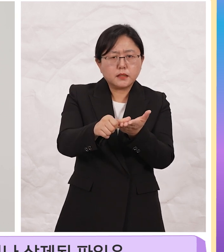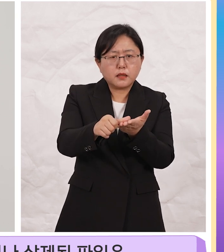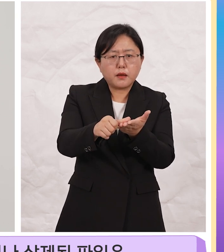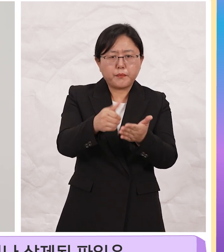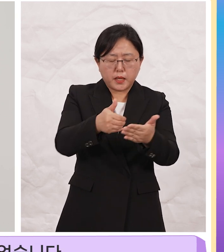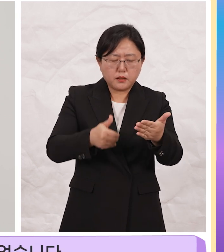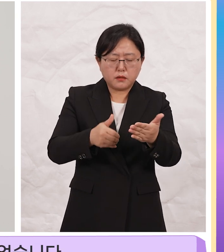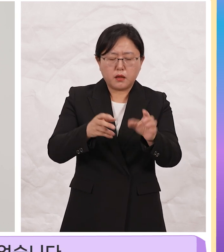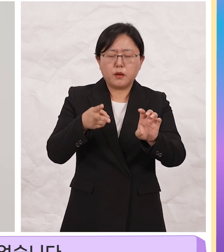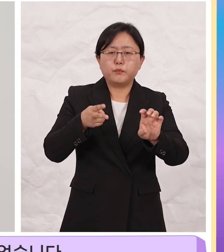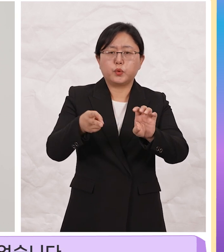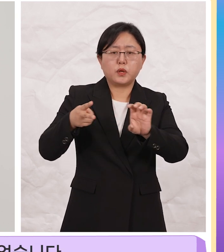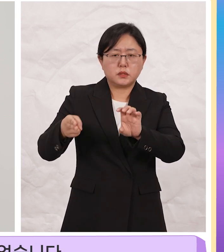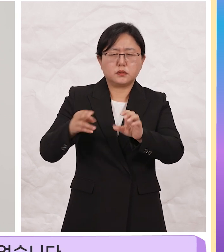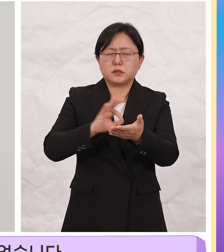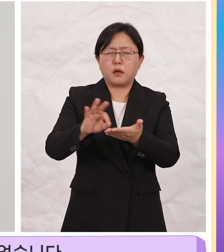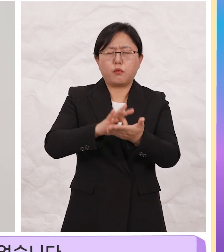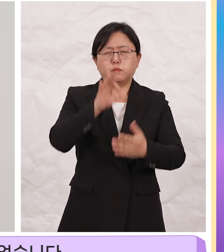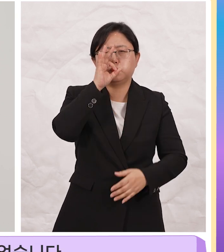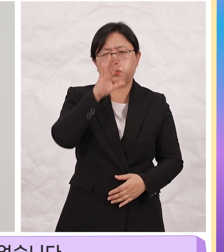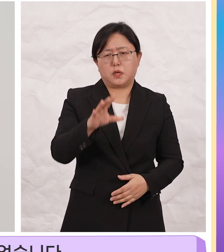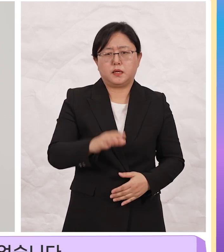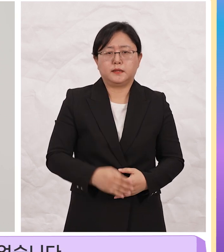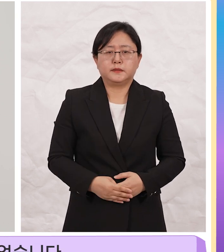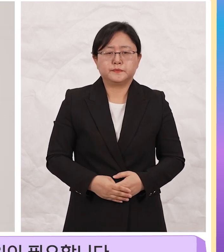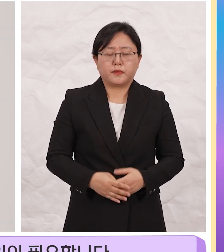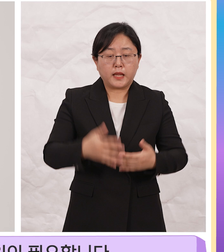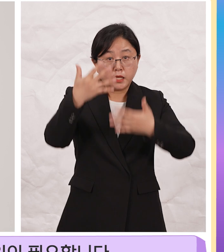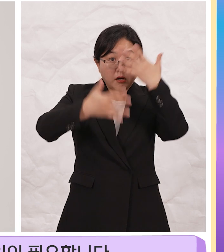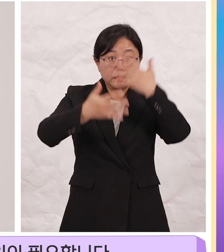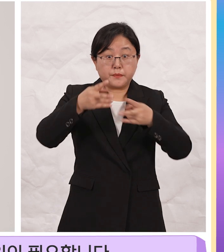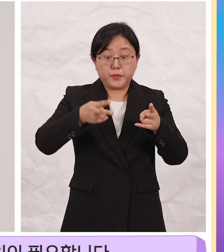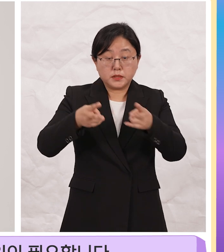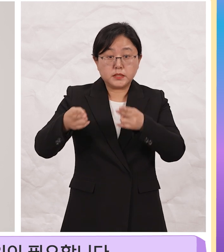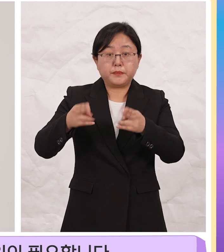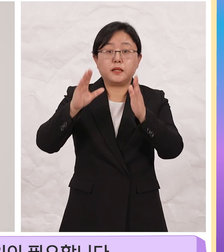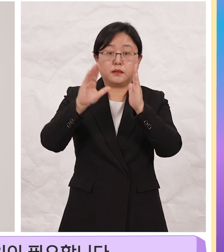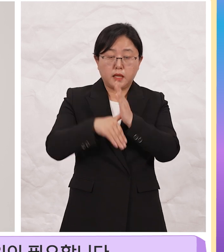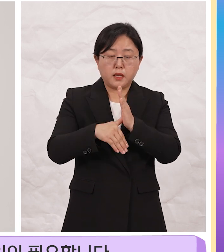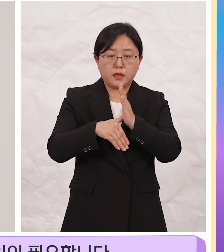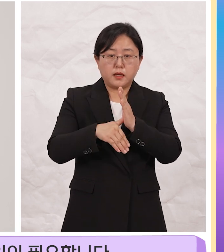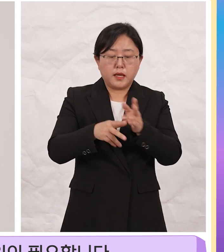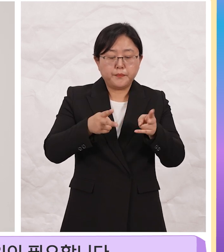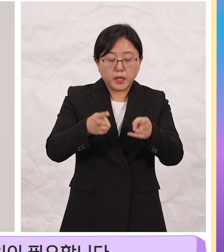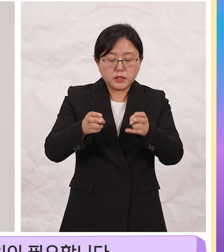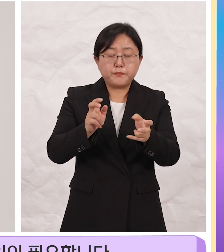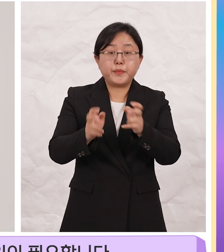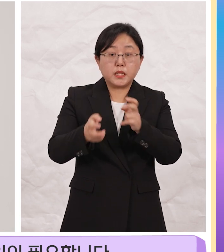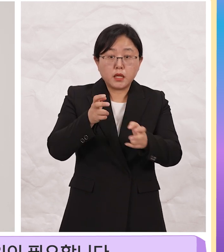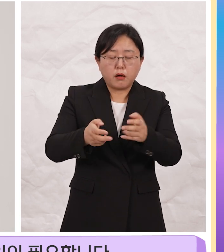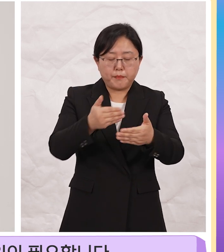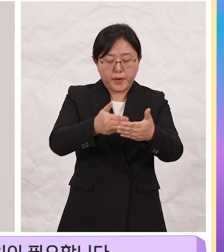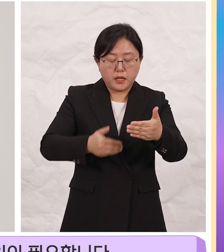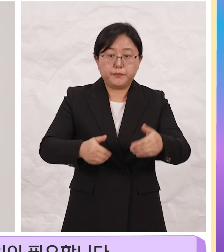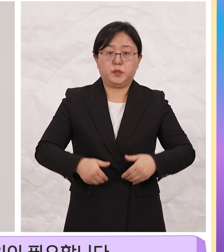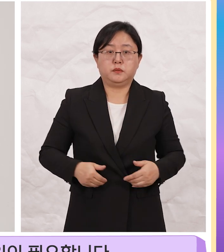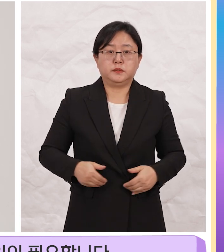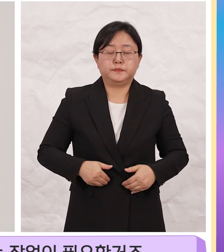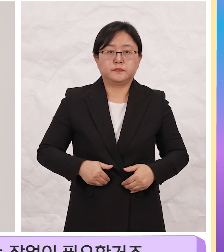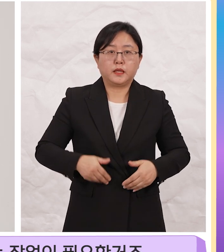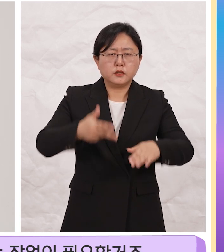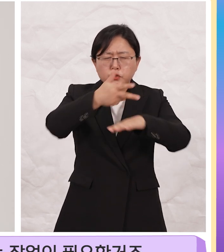삭제된 파일은 프리미어 프로에서 사용할 수 없습니다. 영상 편집을 하려면 편집할 미디어 파일이